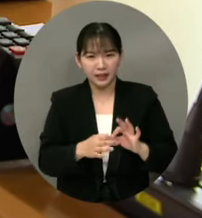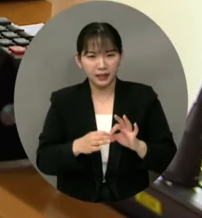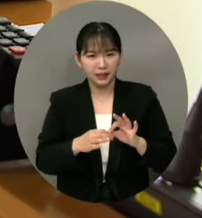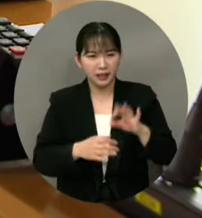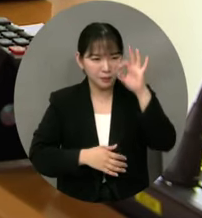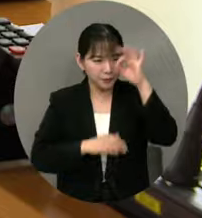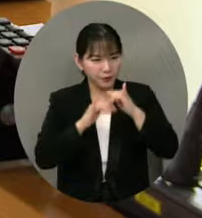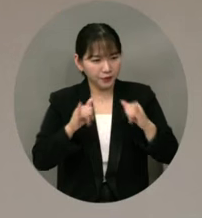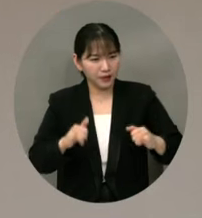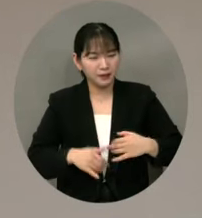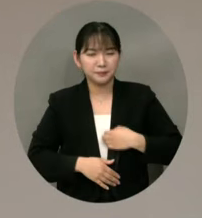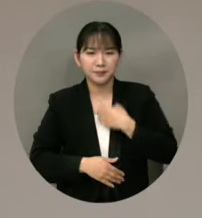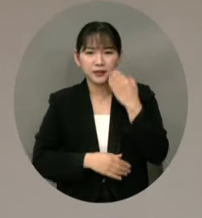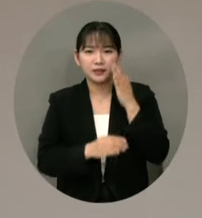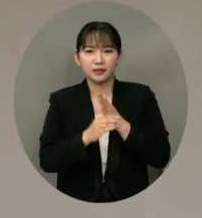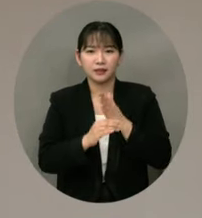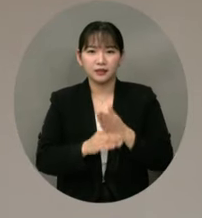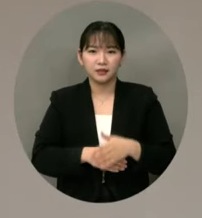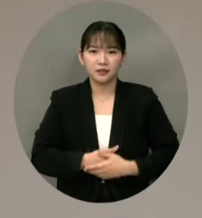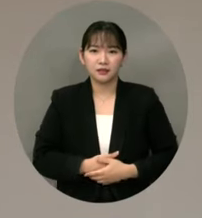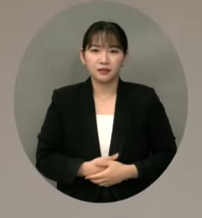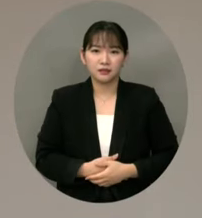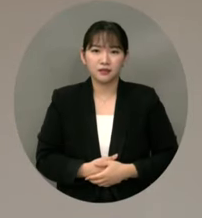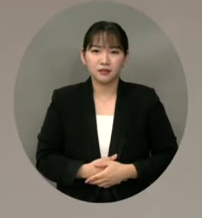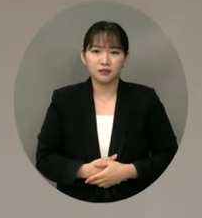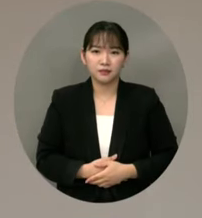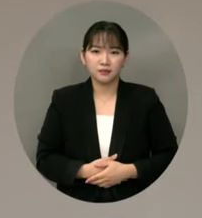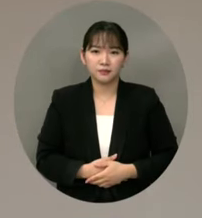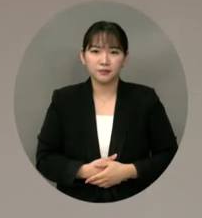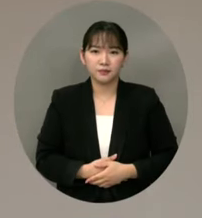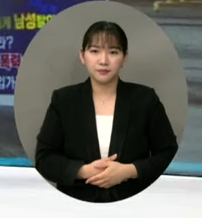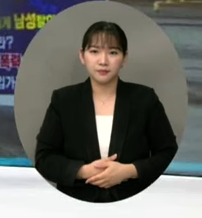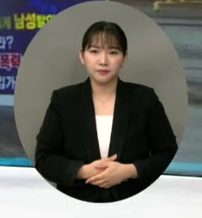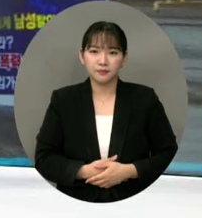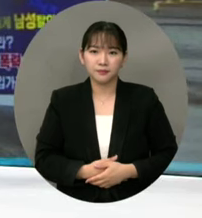눈살을 찌푸리게 하고 있습니다. MBC 뉴스 박종호입니다.